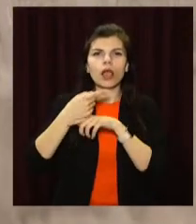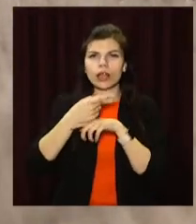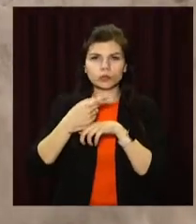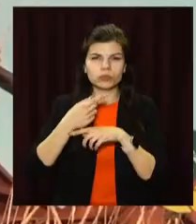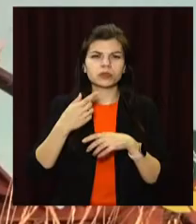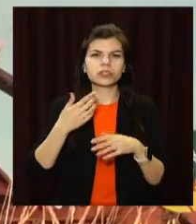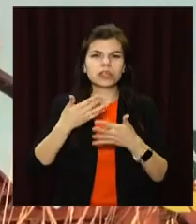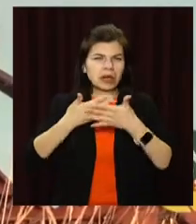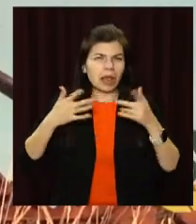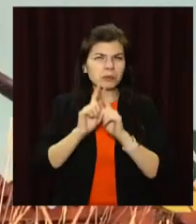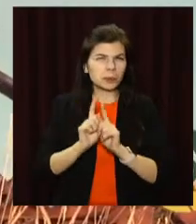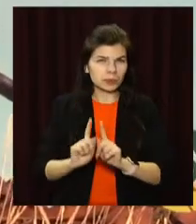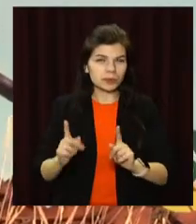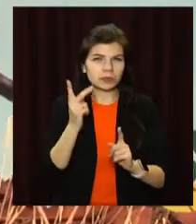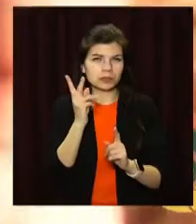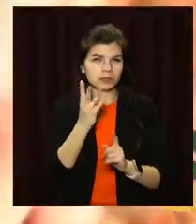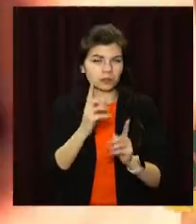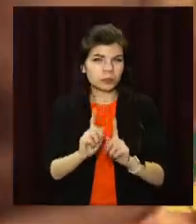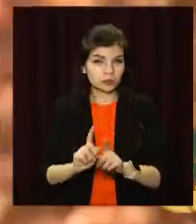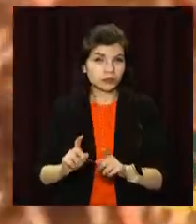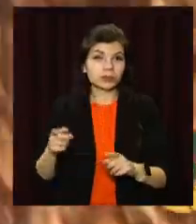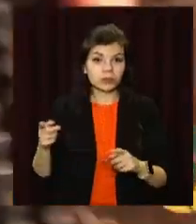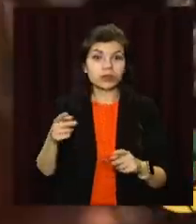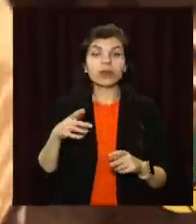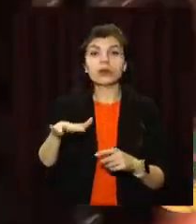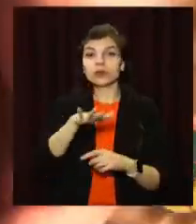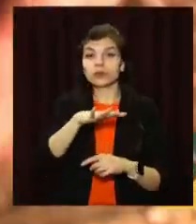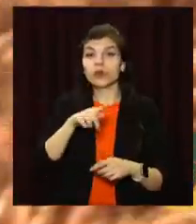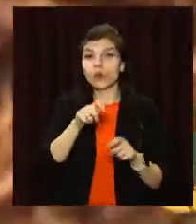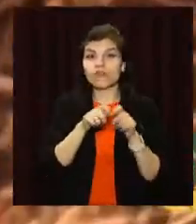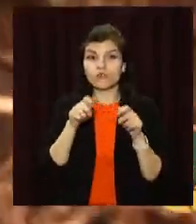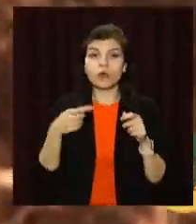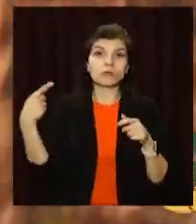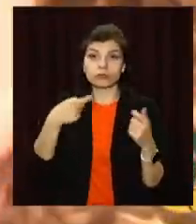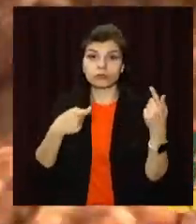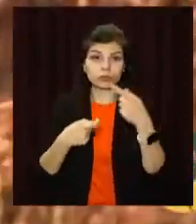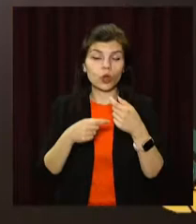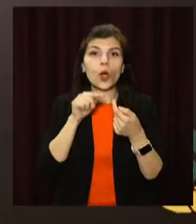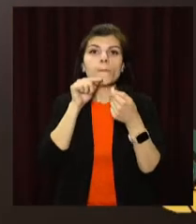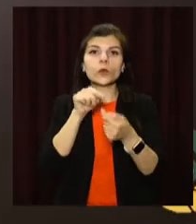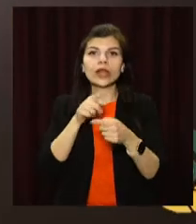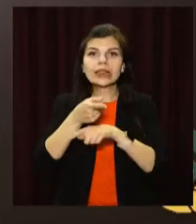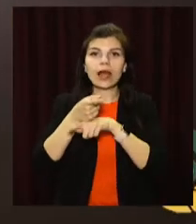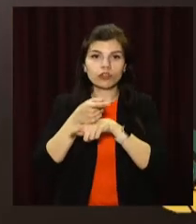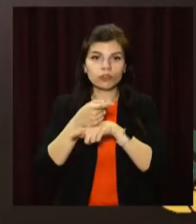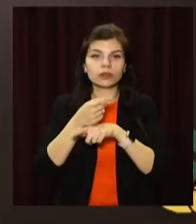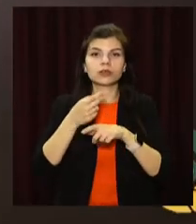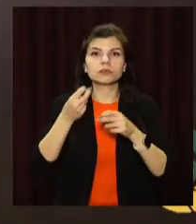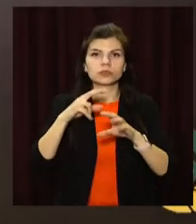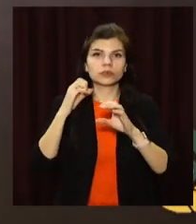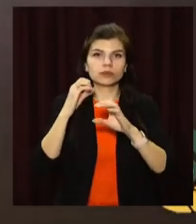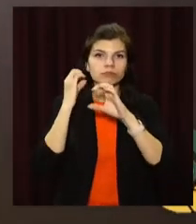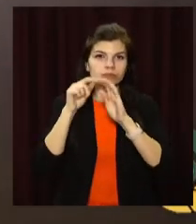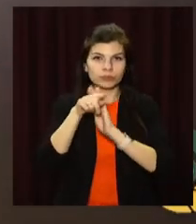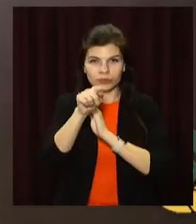та стрілецької зброї. А от в зоні командування «Схід» окупанти відкривали вогонь з протитанкових гранатометів та стрілецької